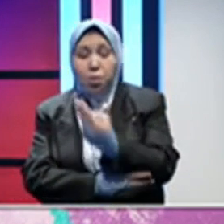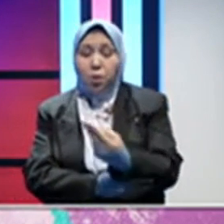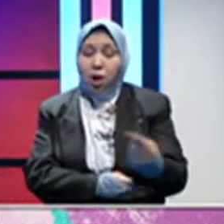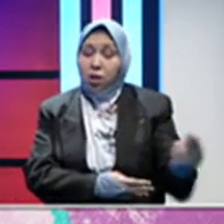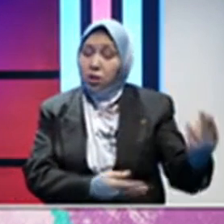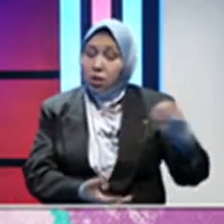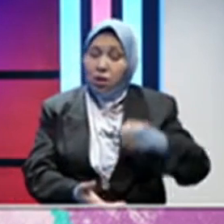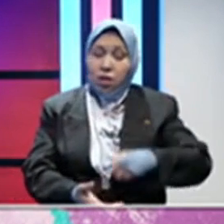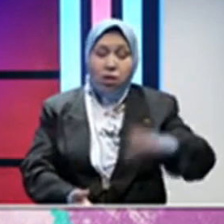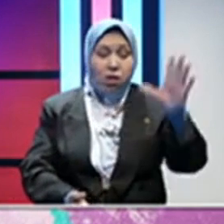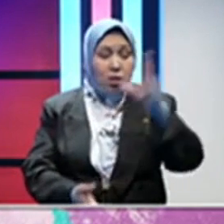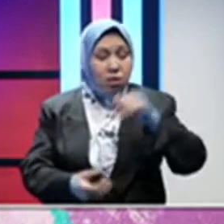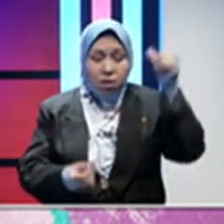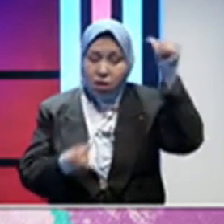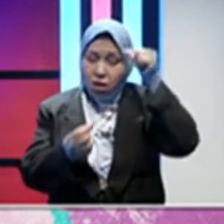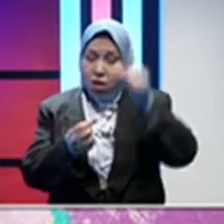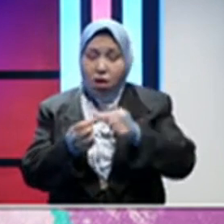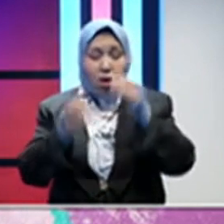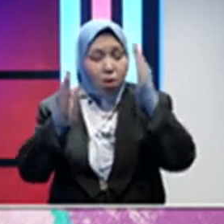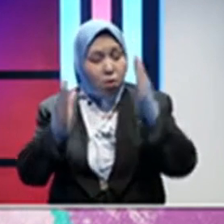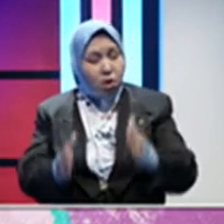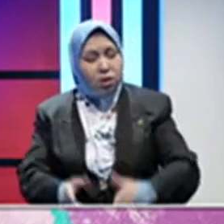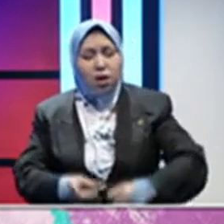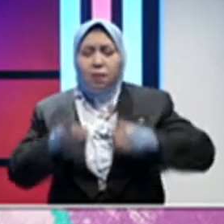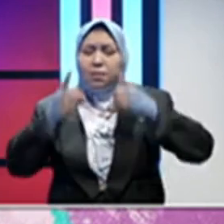عن ذنوبهم